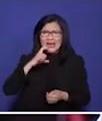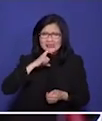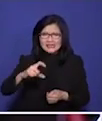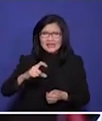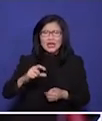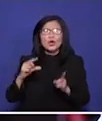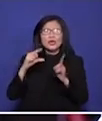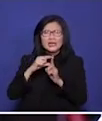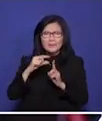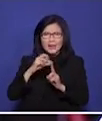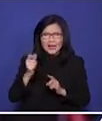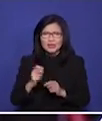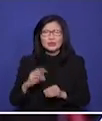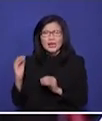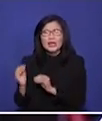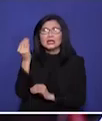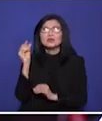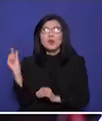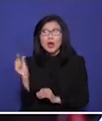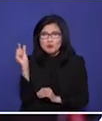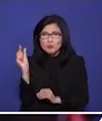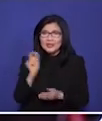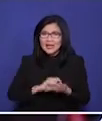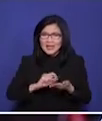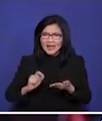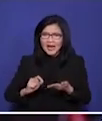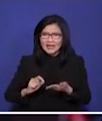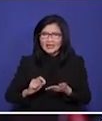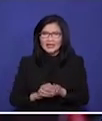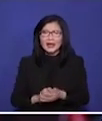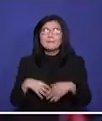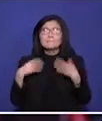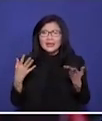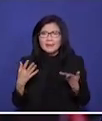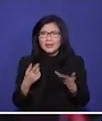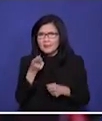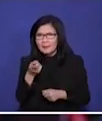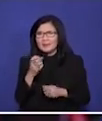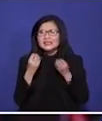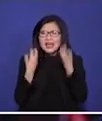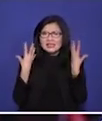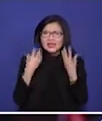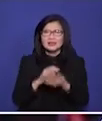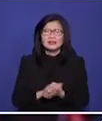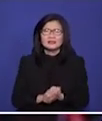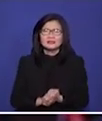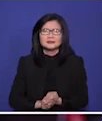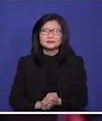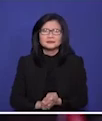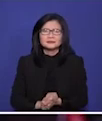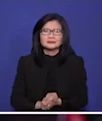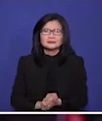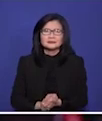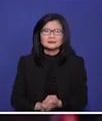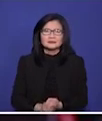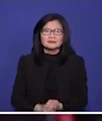adalah ketua umumnya Berarti Pak Prabowo yang tanda tangan bagaimana bapak menjelaskan mengenai ini waktunya masih